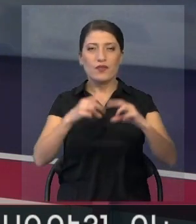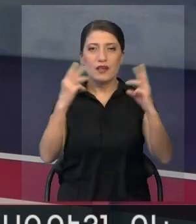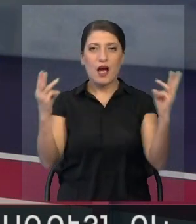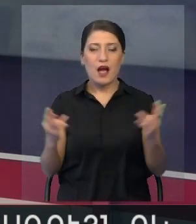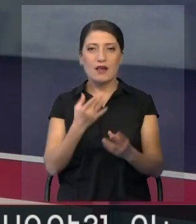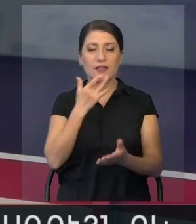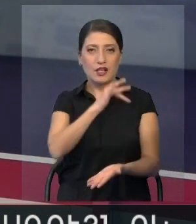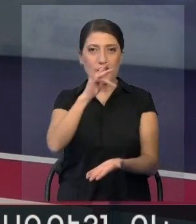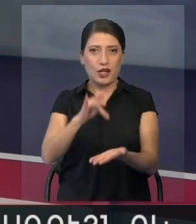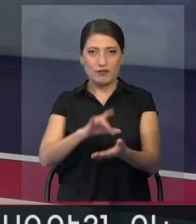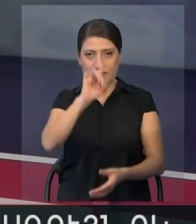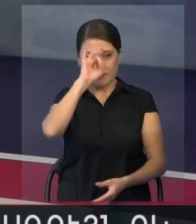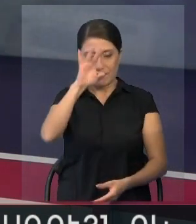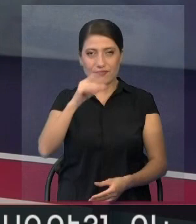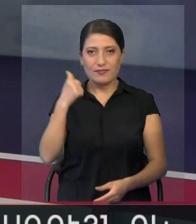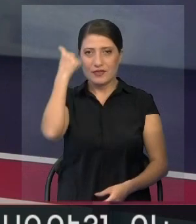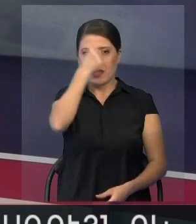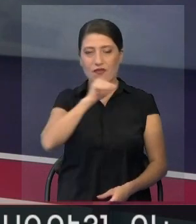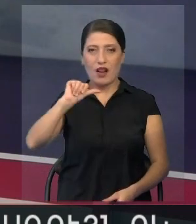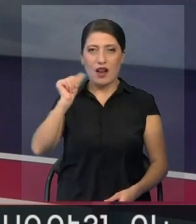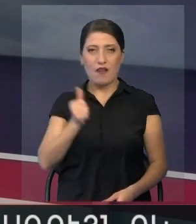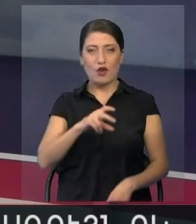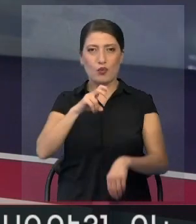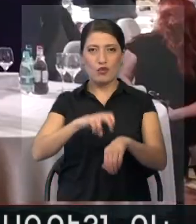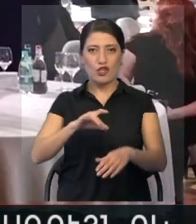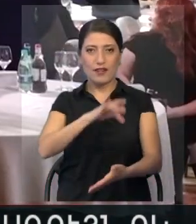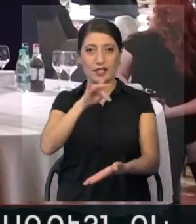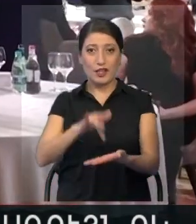ազգային կենտրոնը ճանաչվել է տարվա լավագույն բժշկական կենտրոն։